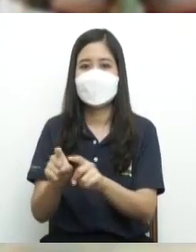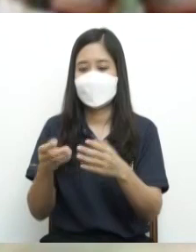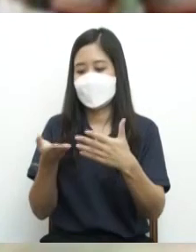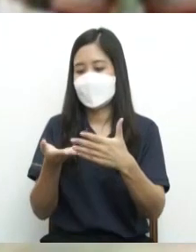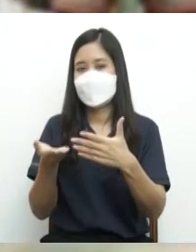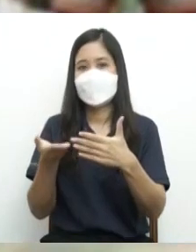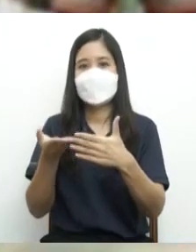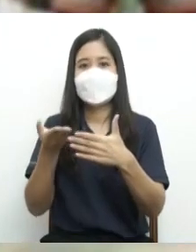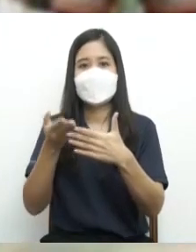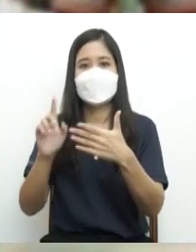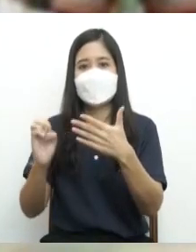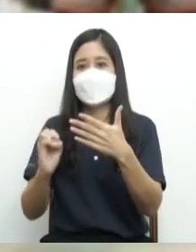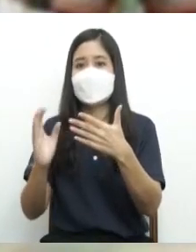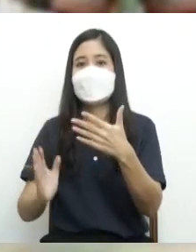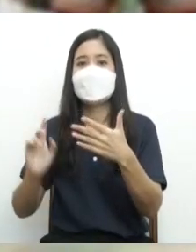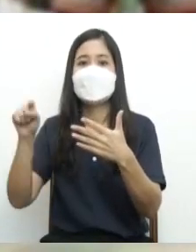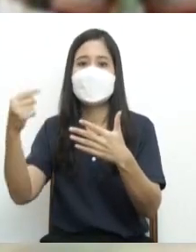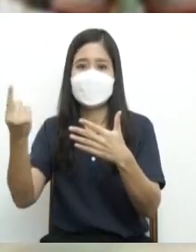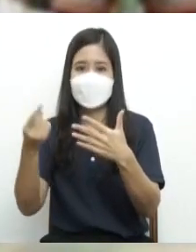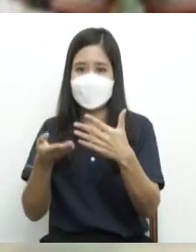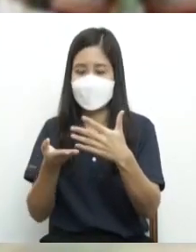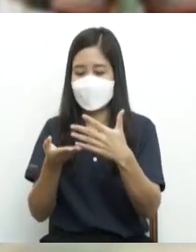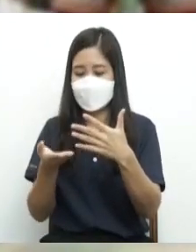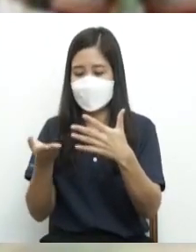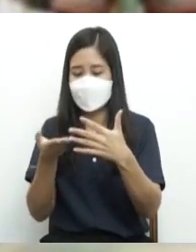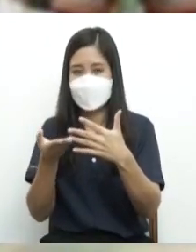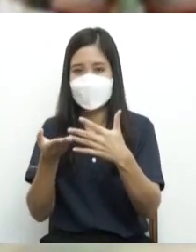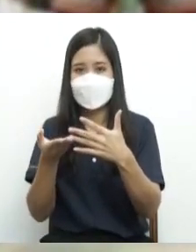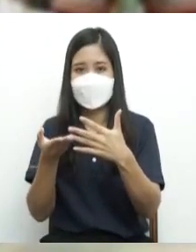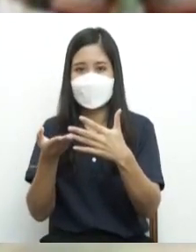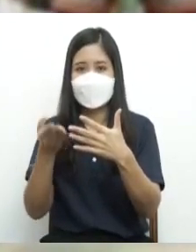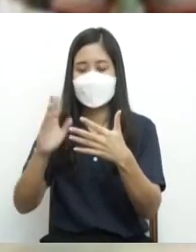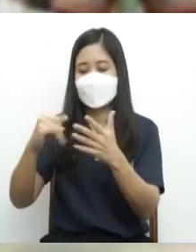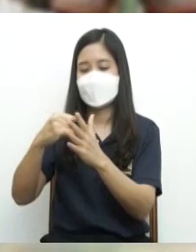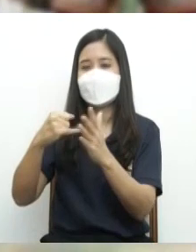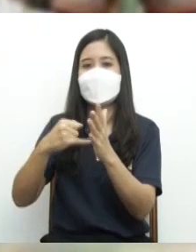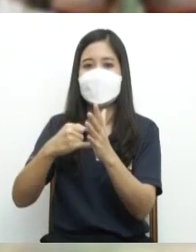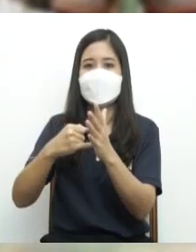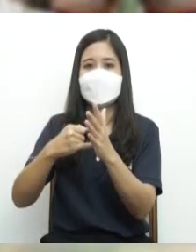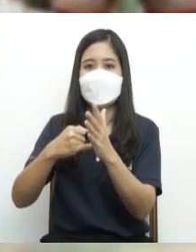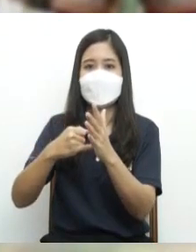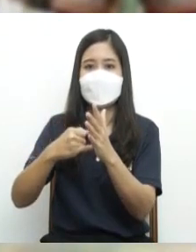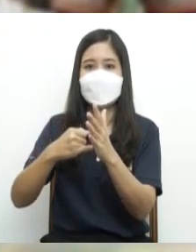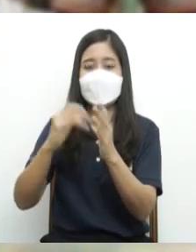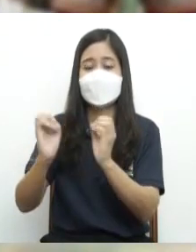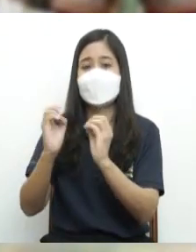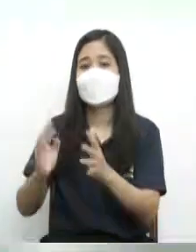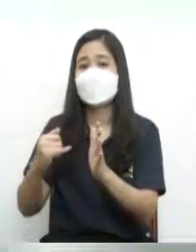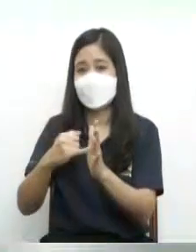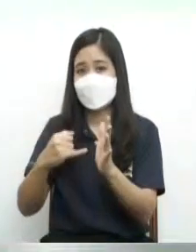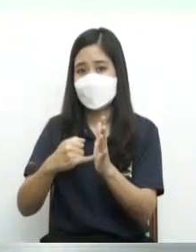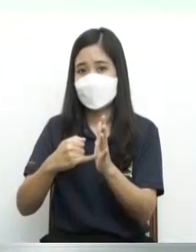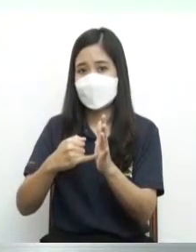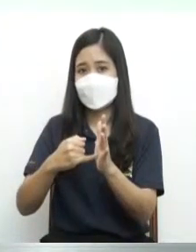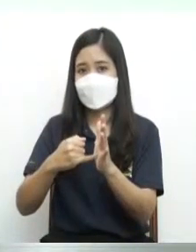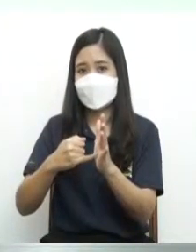พียงแต่ว่าชีวิตผมส่วนใหญ่จะร่อนเร่พเนจรอยู่ตามภูธรต่างจังหวัดนะจากเหนือสุดเ